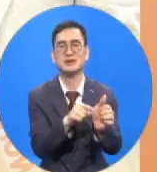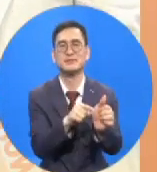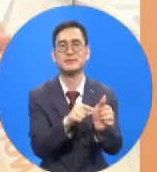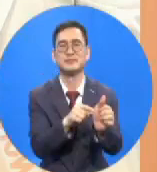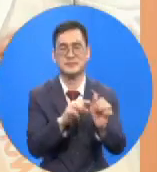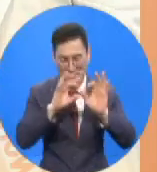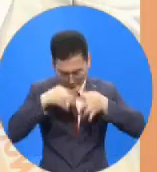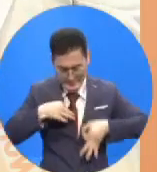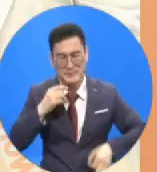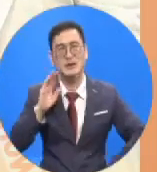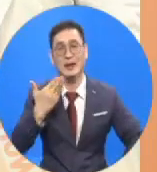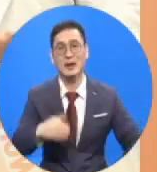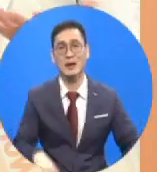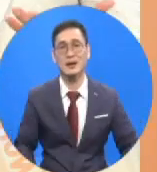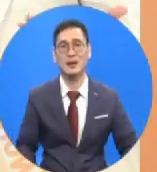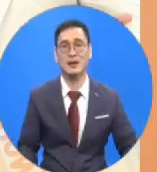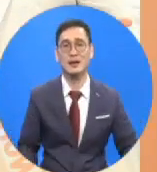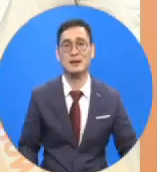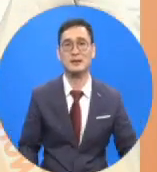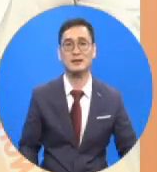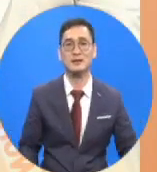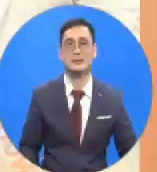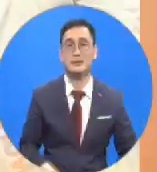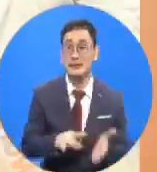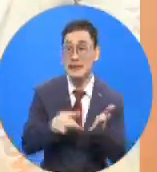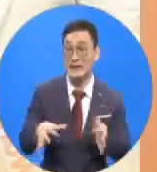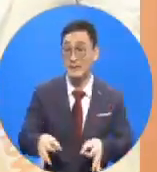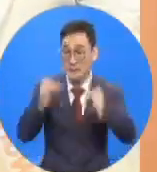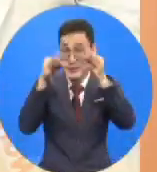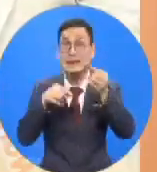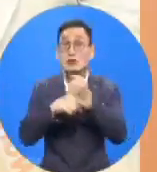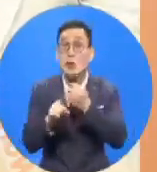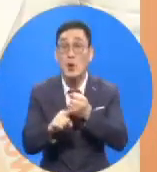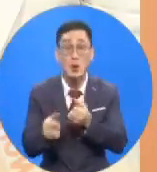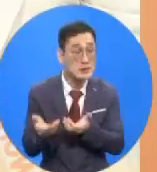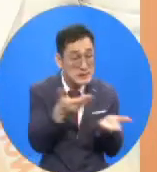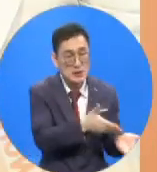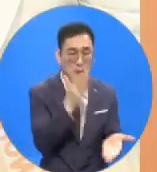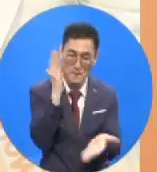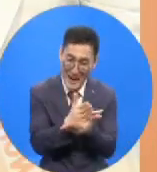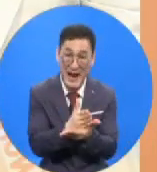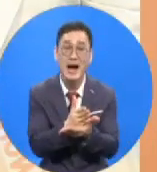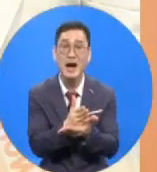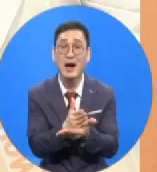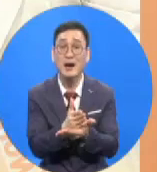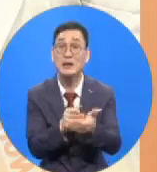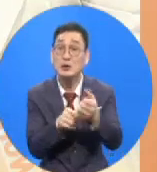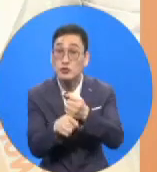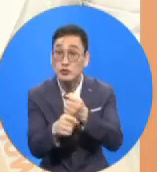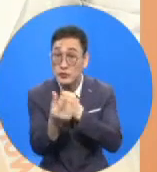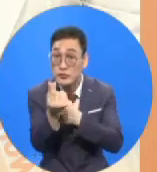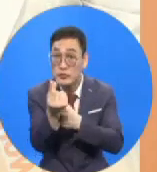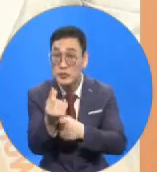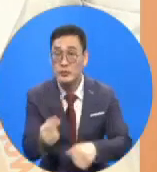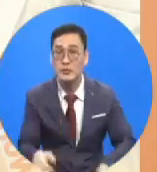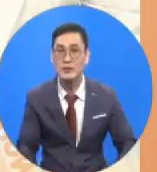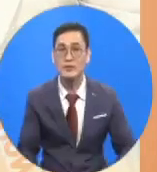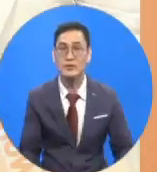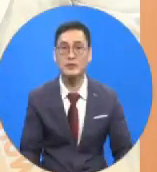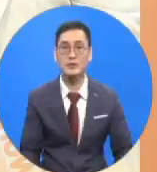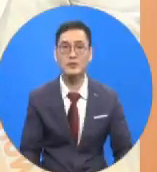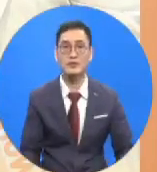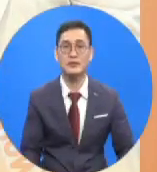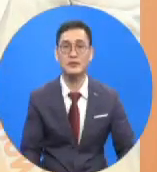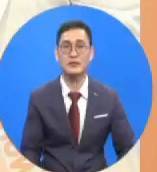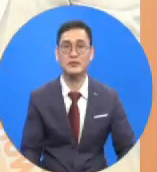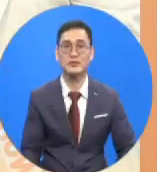증여세를 3.5% 에서 cb 폰트 올린 이유가 뭐에요 증여를 받겠다는 거 아니에요 증여를 막아서 이게 시장에